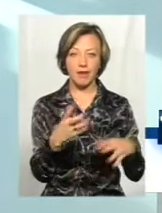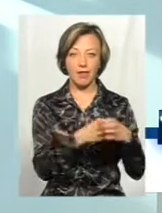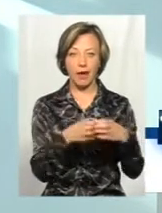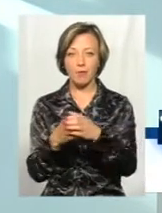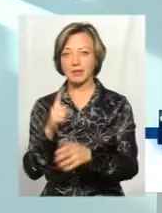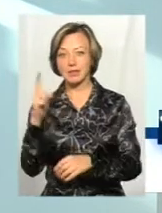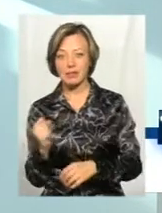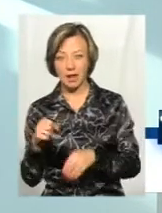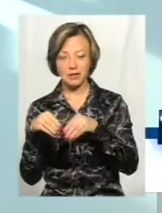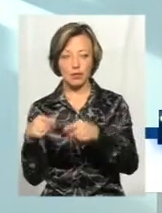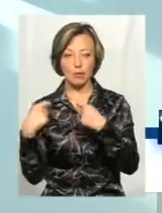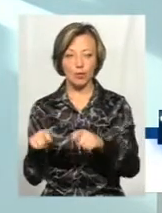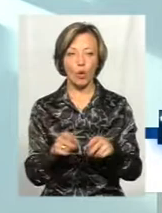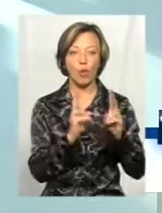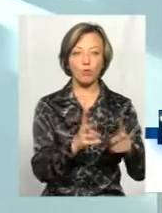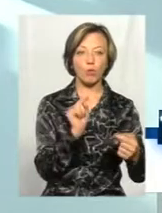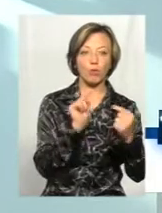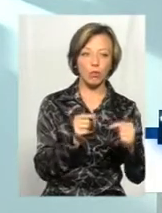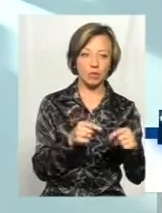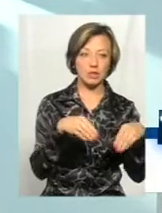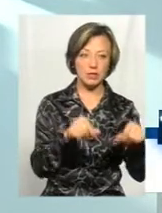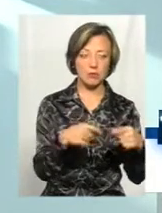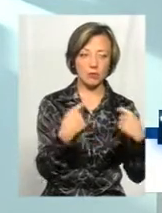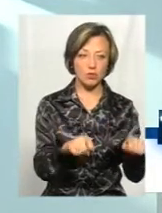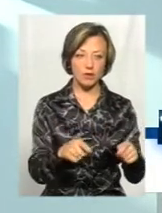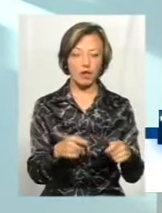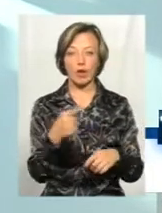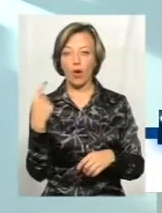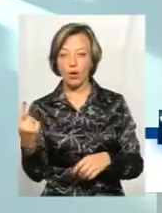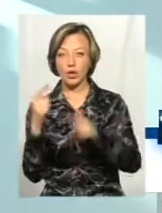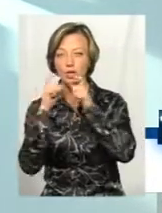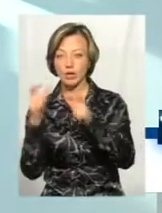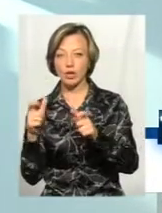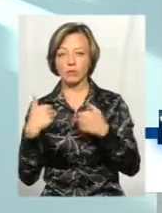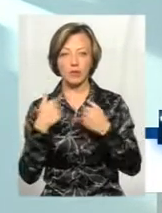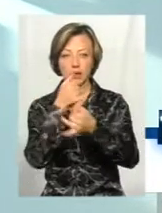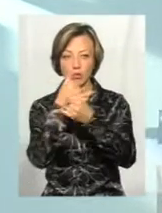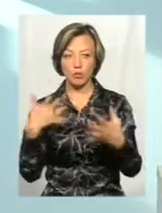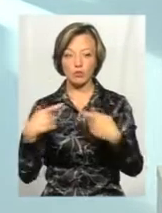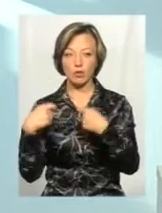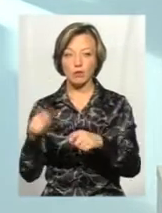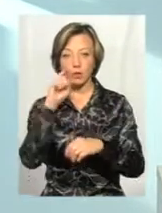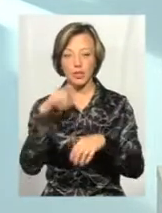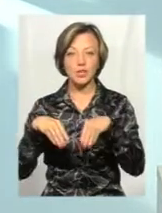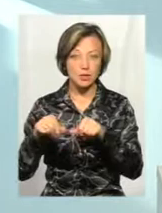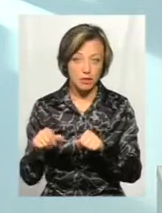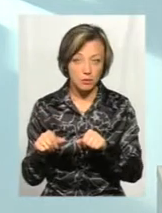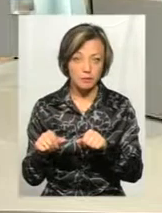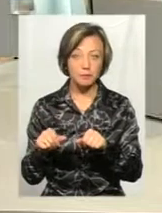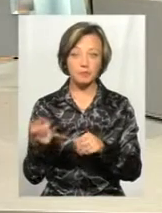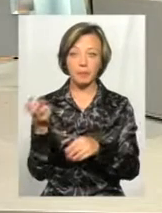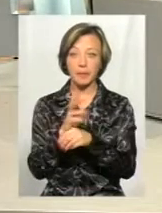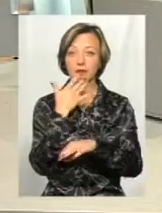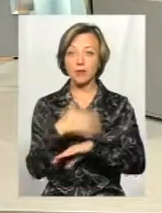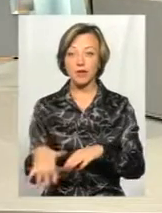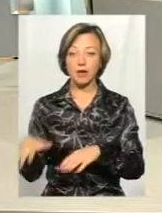за те, щоб землю продавати, а хто проти того, щоб землю продавати. Одні кричать те, що ми не можемо продавати українську землю, зайдуть іноземці,